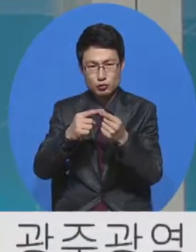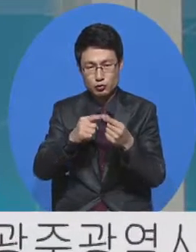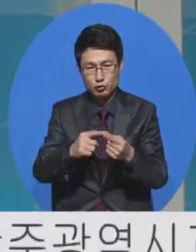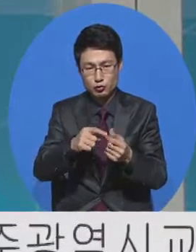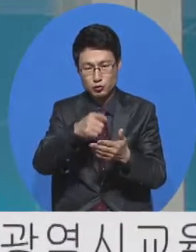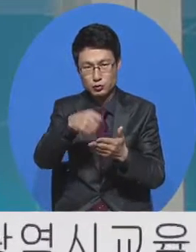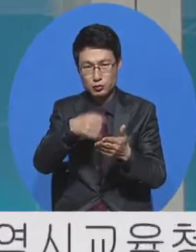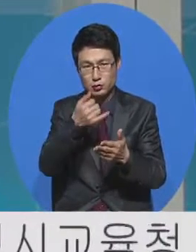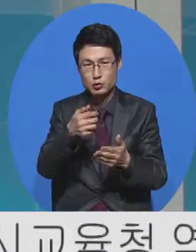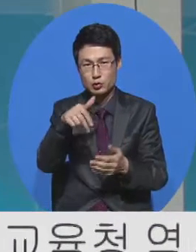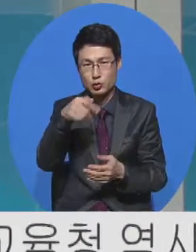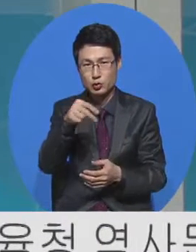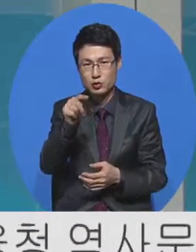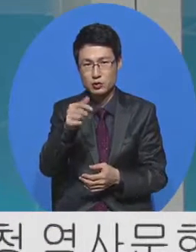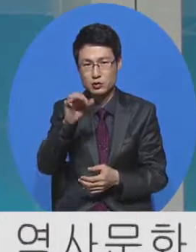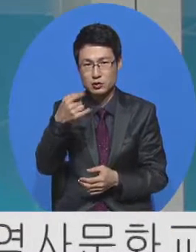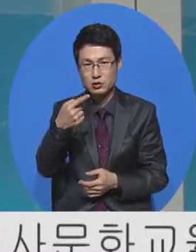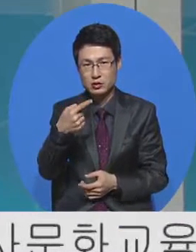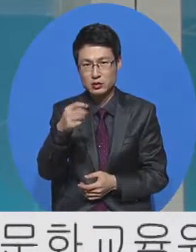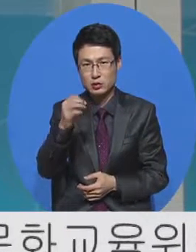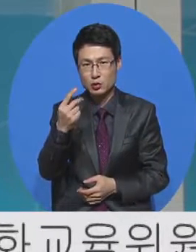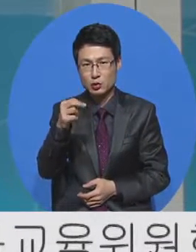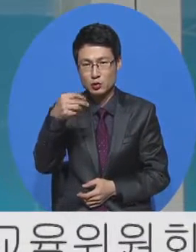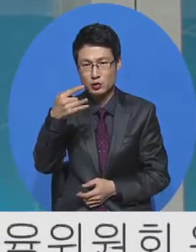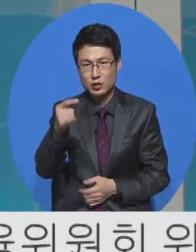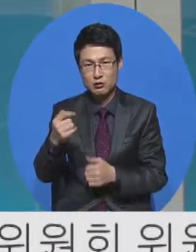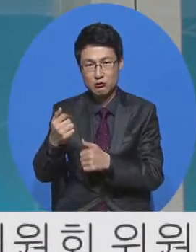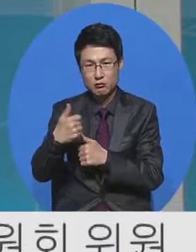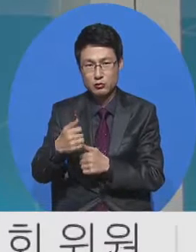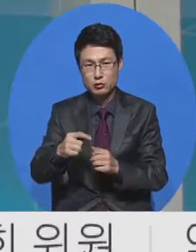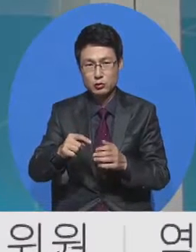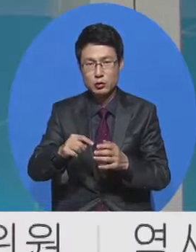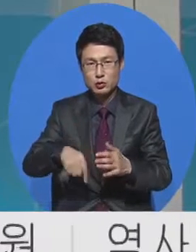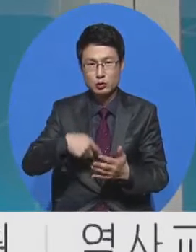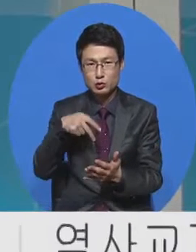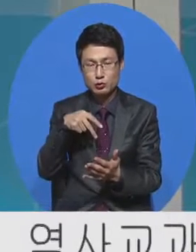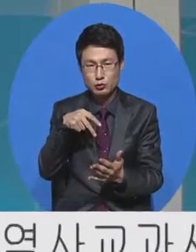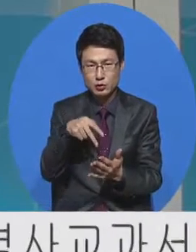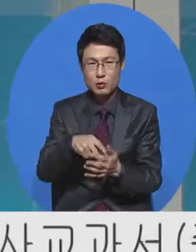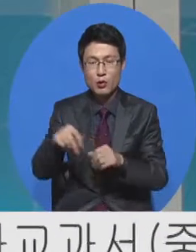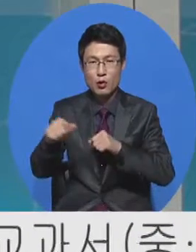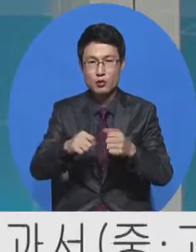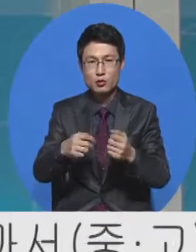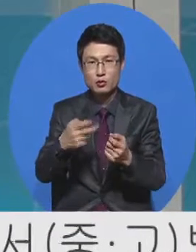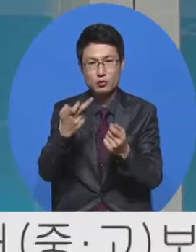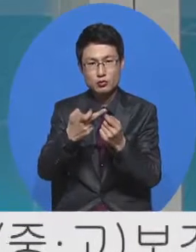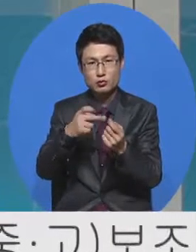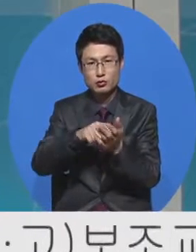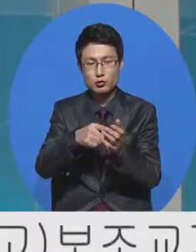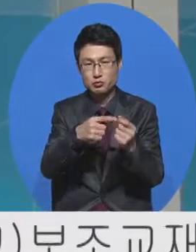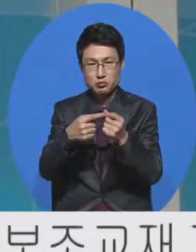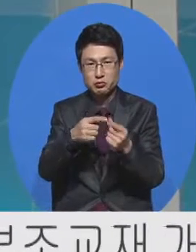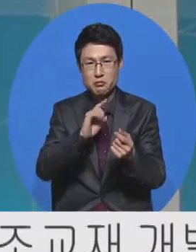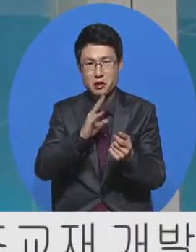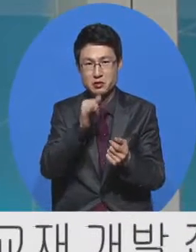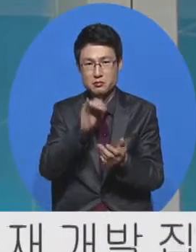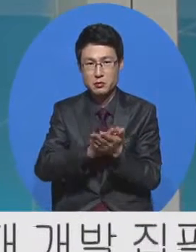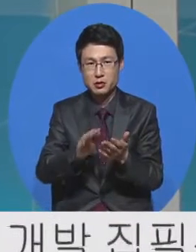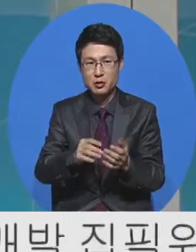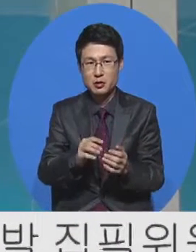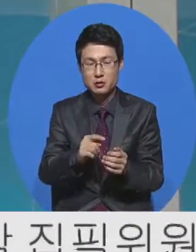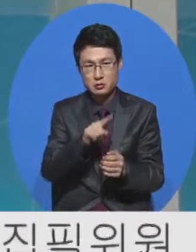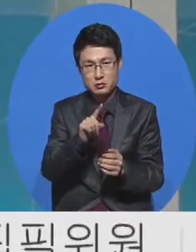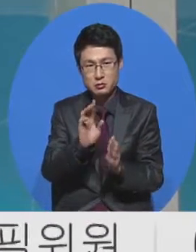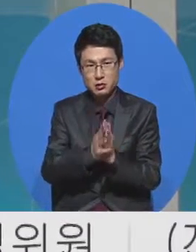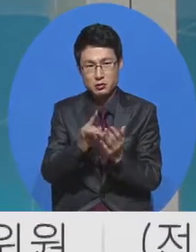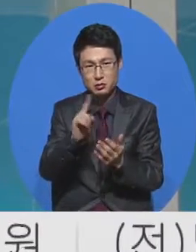혀 선우영 대 져 선우영 군 등 동 의 활동이 열 두 줄에 불과합니다 이 책이 어떤 책인지 를